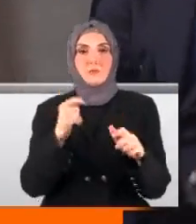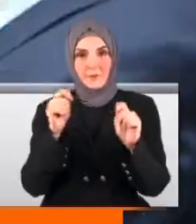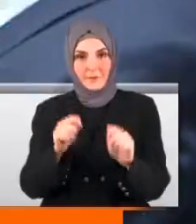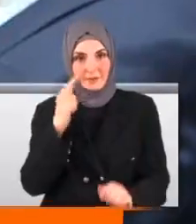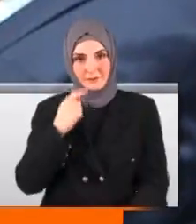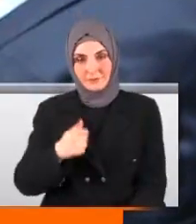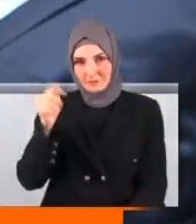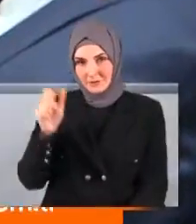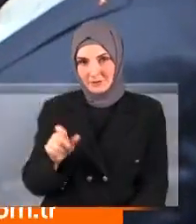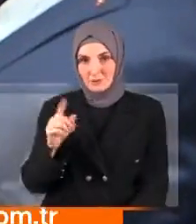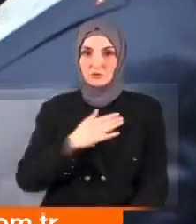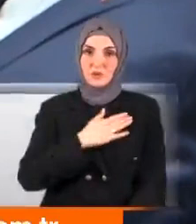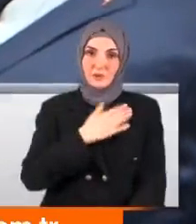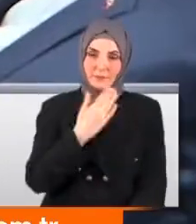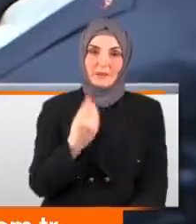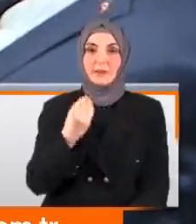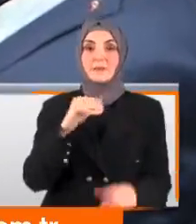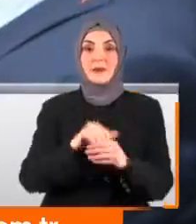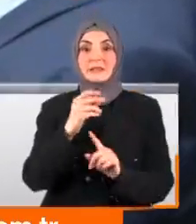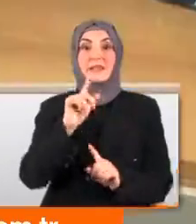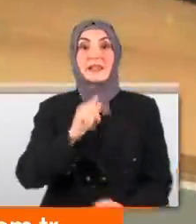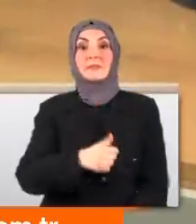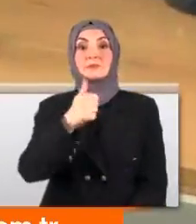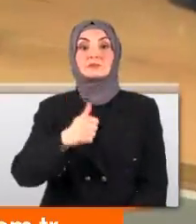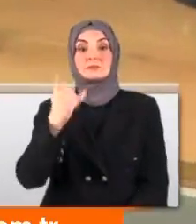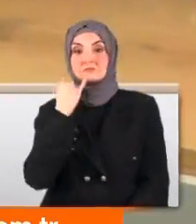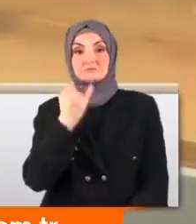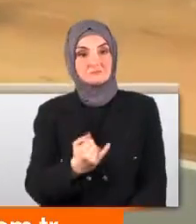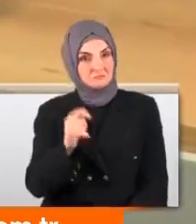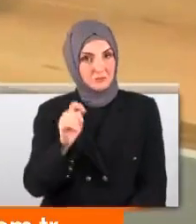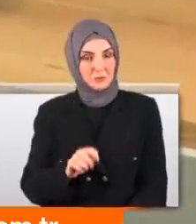ve İyi Parti il başkanlıklarını ziyaret etti. Olarak işte